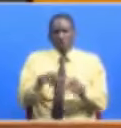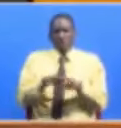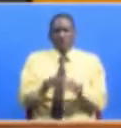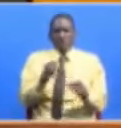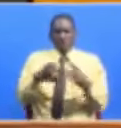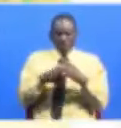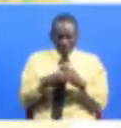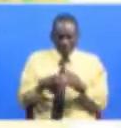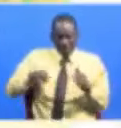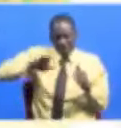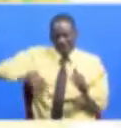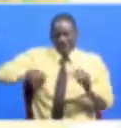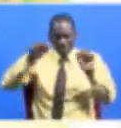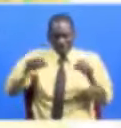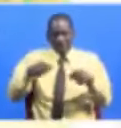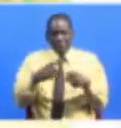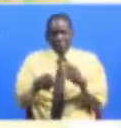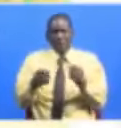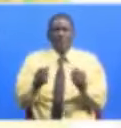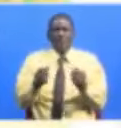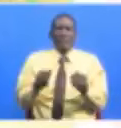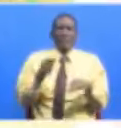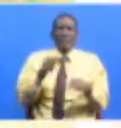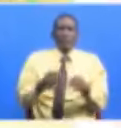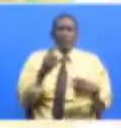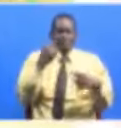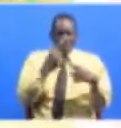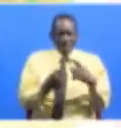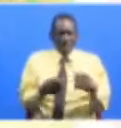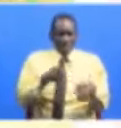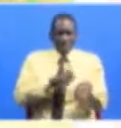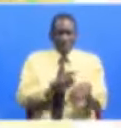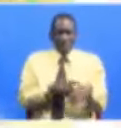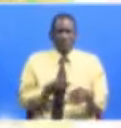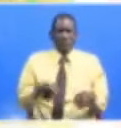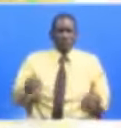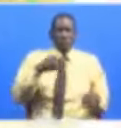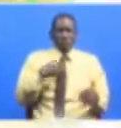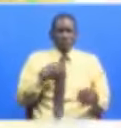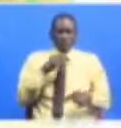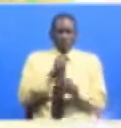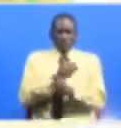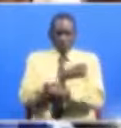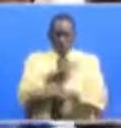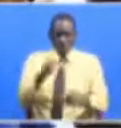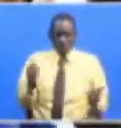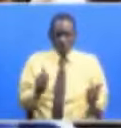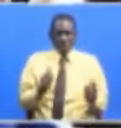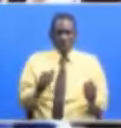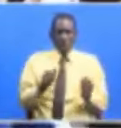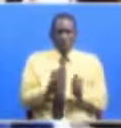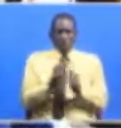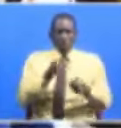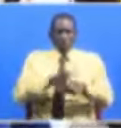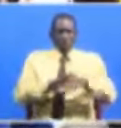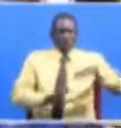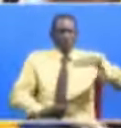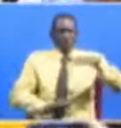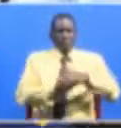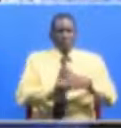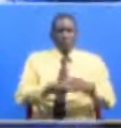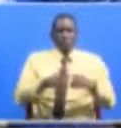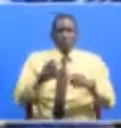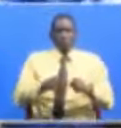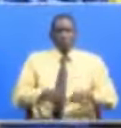nyuma, lakini kwa muda wa mwaka mmoja hivi tumepika hatua kubwa sana, tukiwa na support kubwa sana ya mkurugenzi wetu